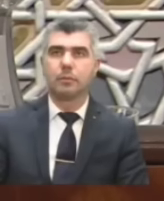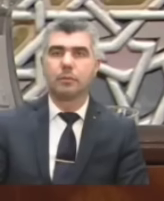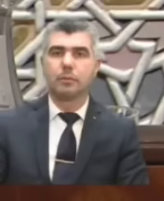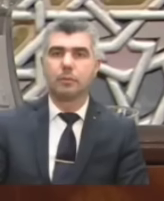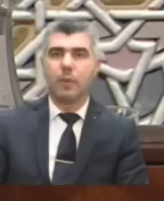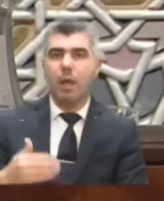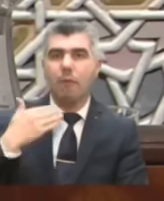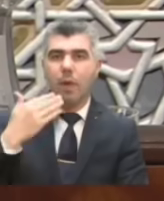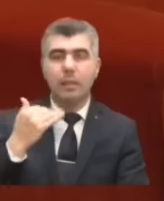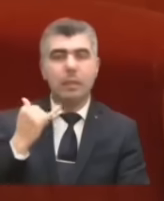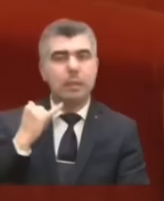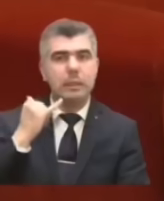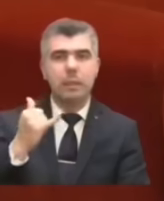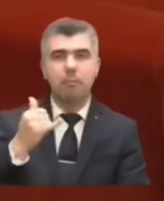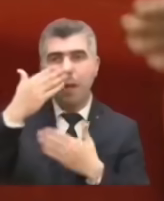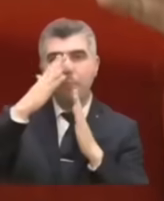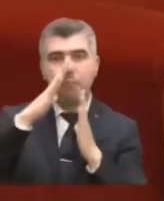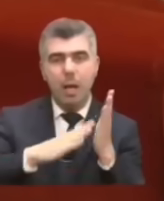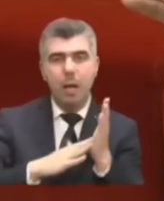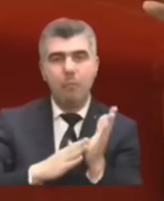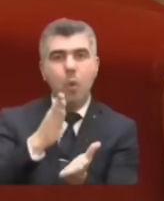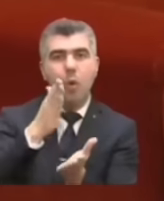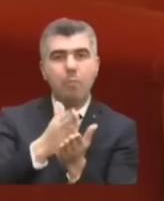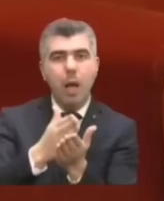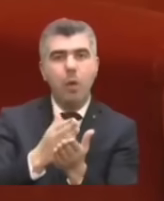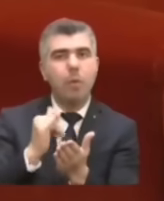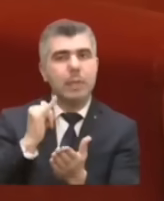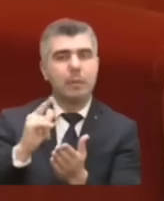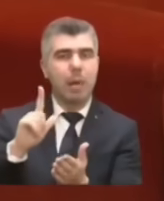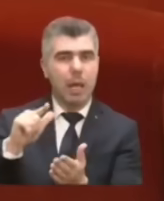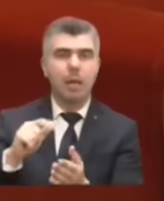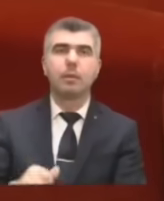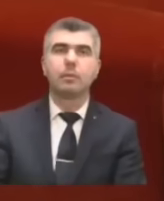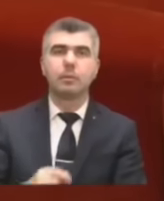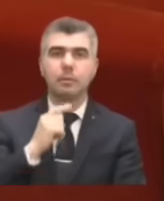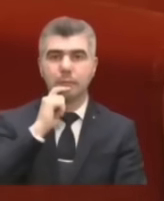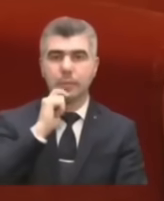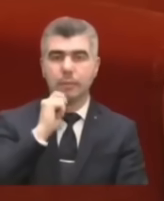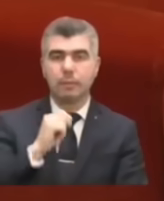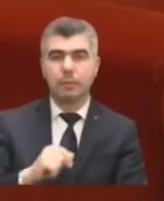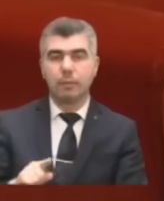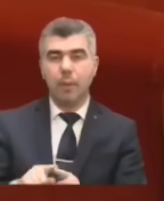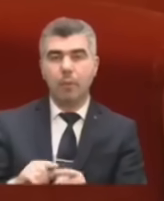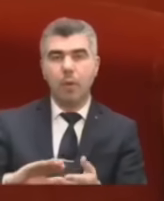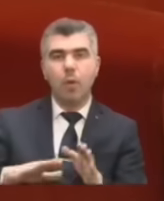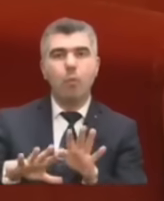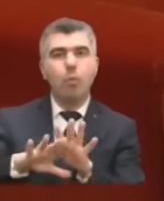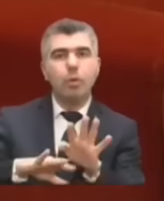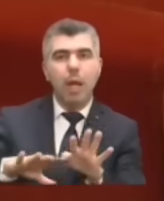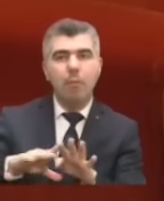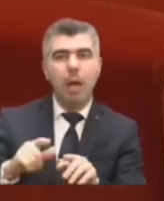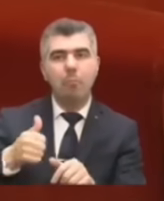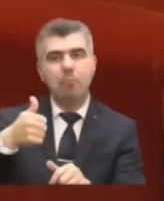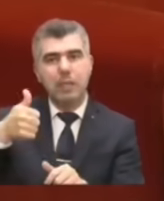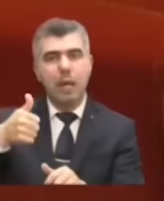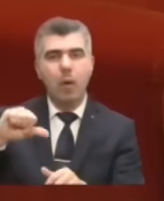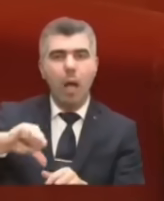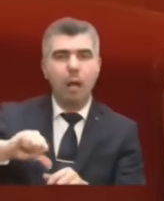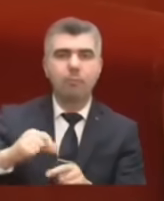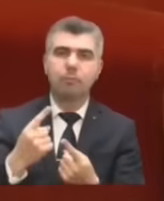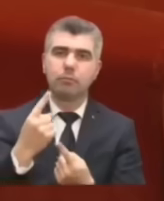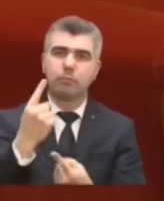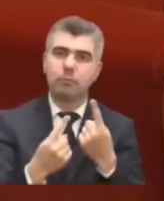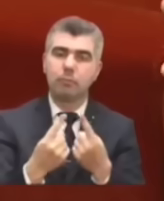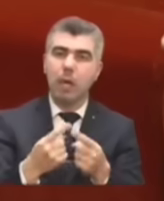الفساد كان دائما في المغرب، والناس المعقولين كاينين دائما في المغرب. وحنا مجتمع فينا المزيان وفينا الخيب،